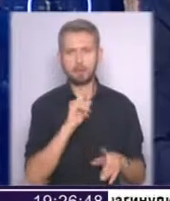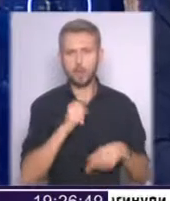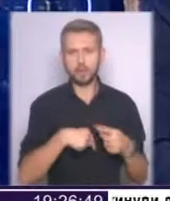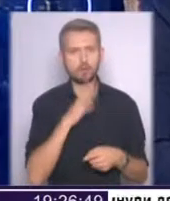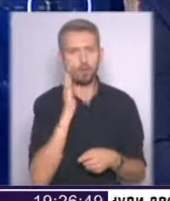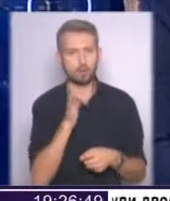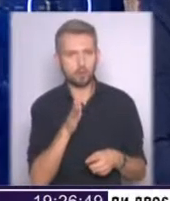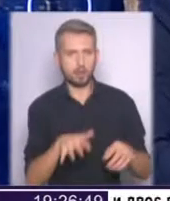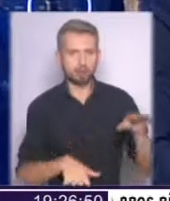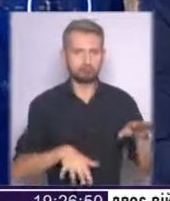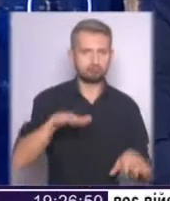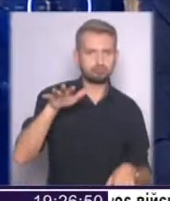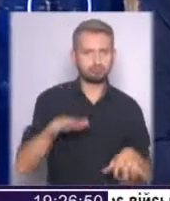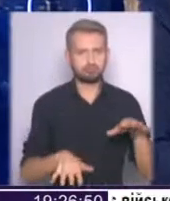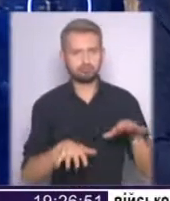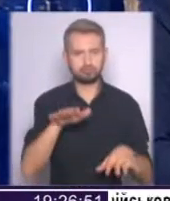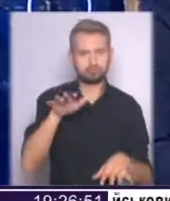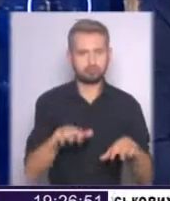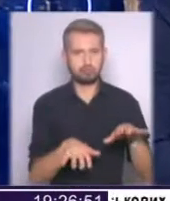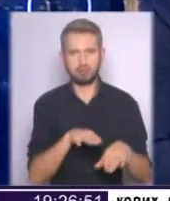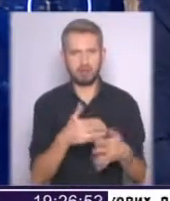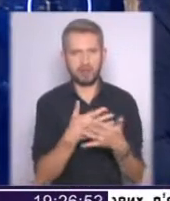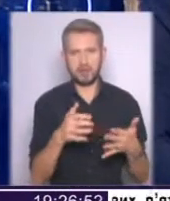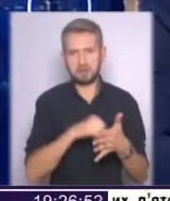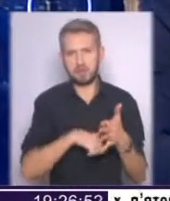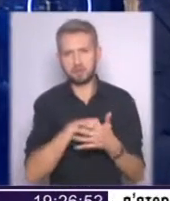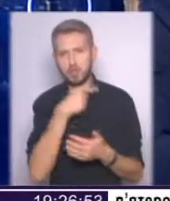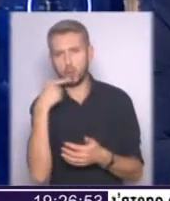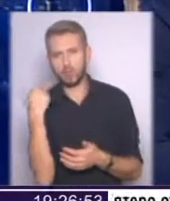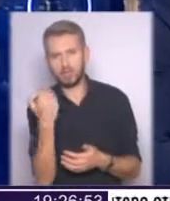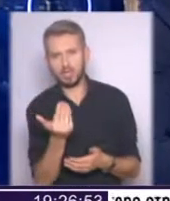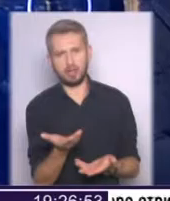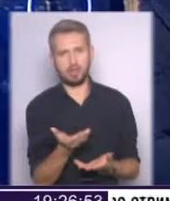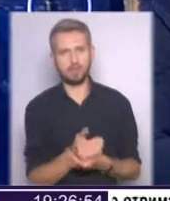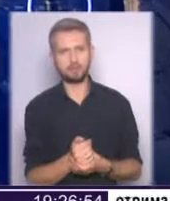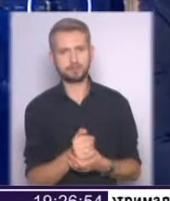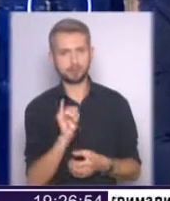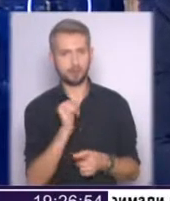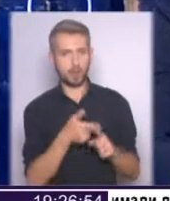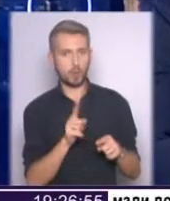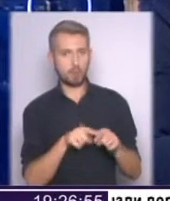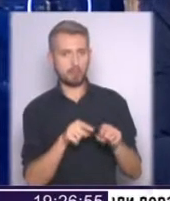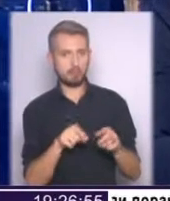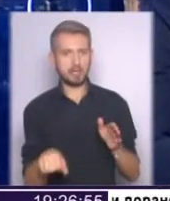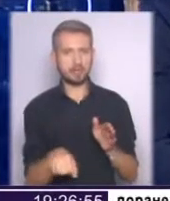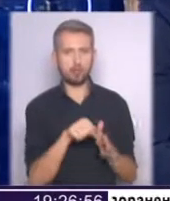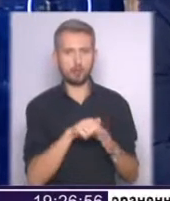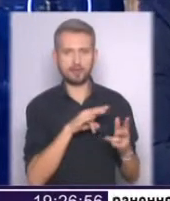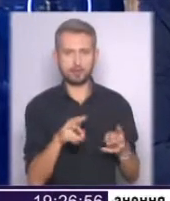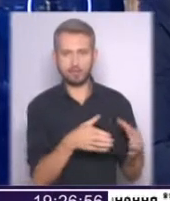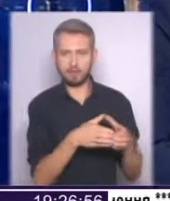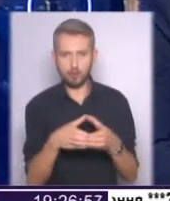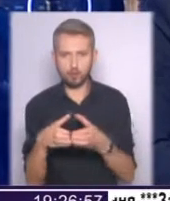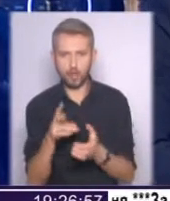знаєте, розкачуватись під тим чи іншим приводом Росією і оцими терористичними формуваннями її